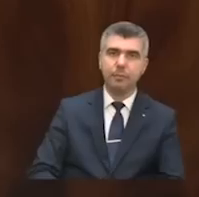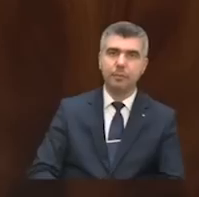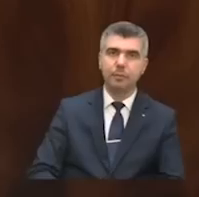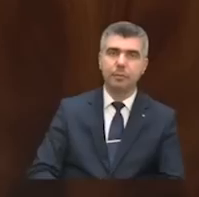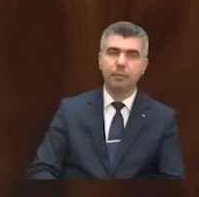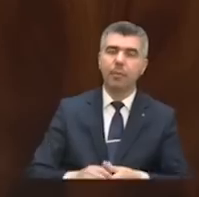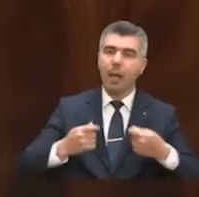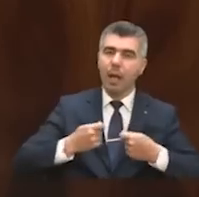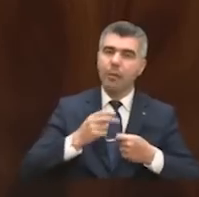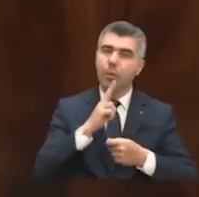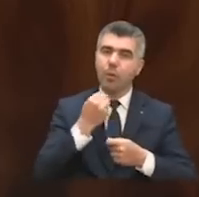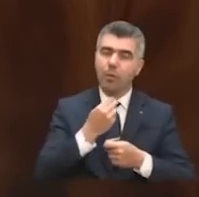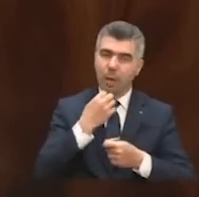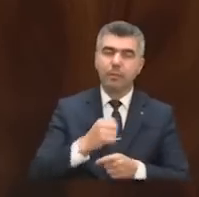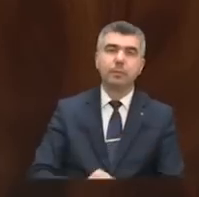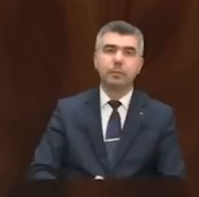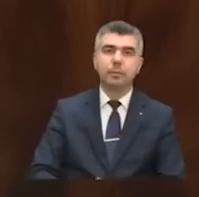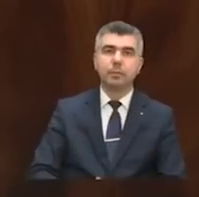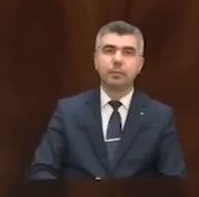تفضل السيد رئيس. إذن إذا سمحتوا